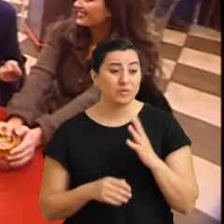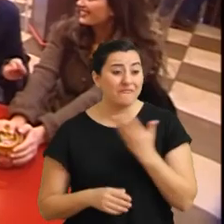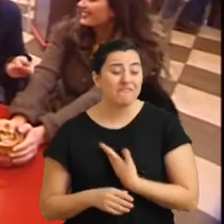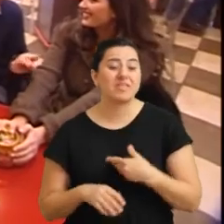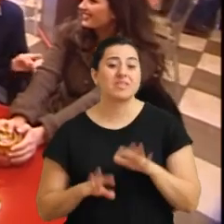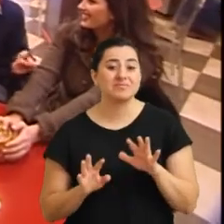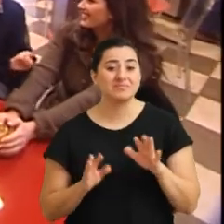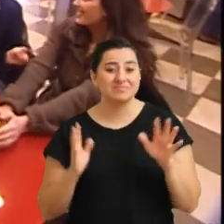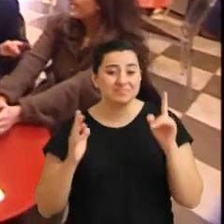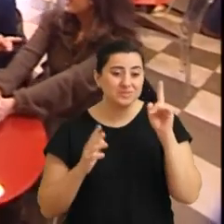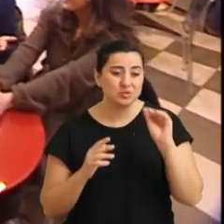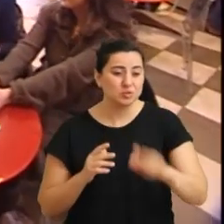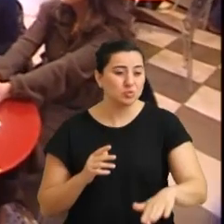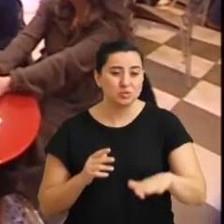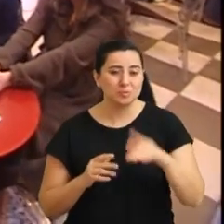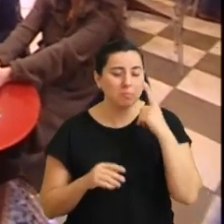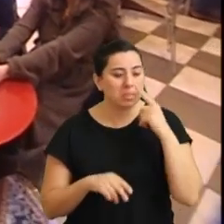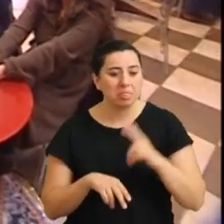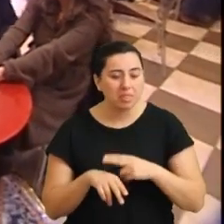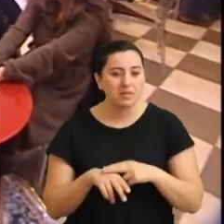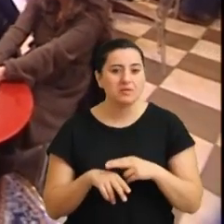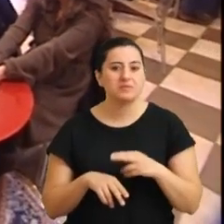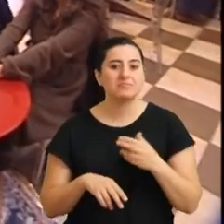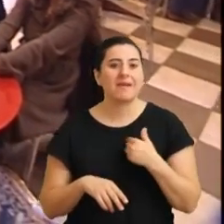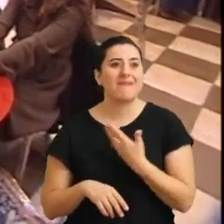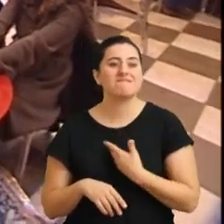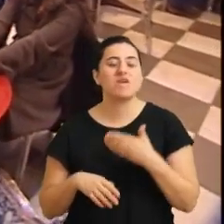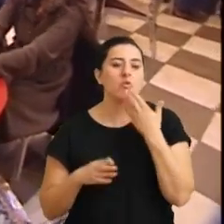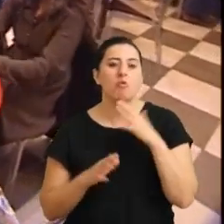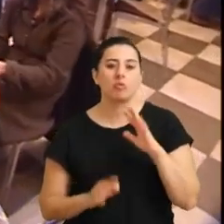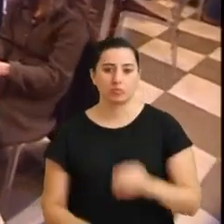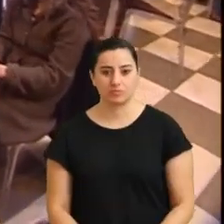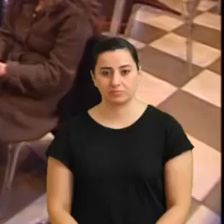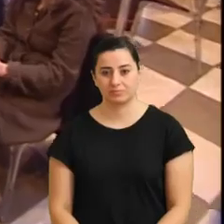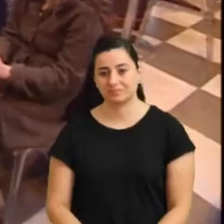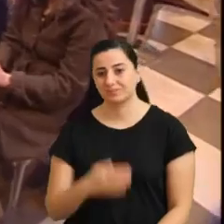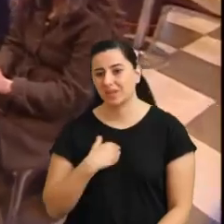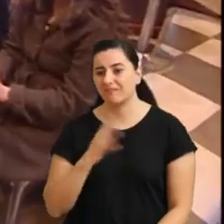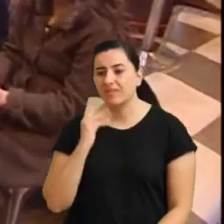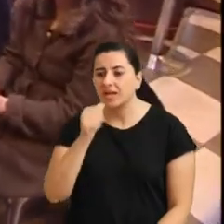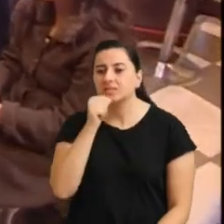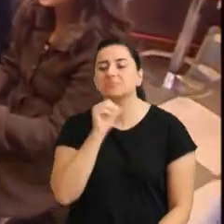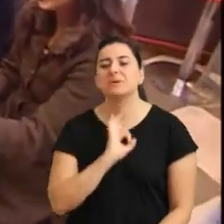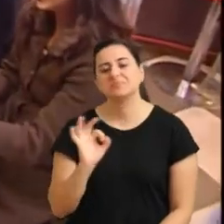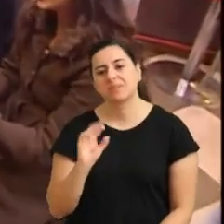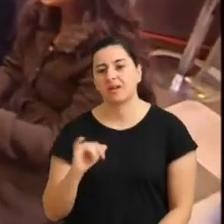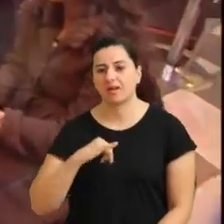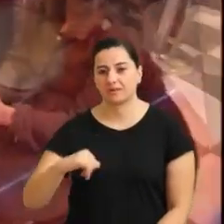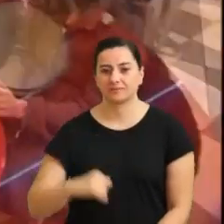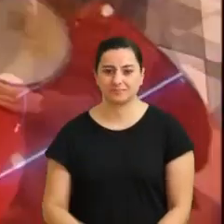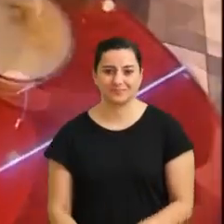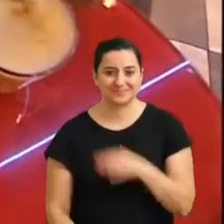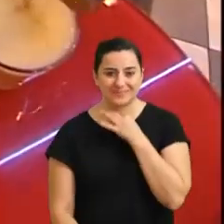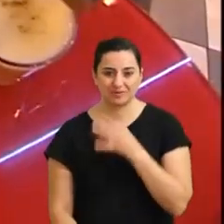doğrusu çocukken böyle sadece birkaç kez falan denemiştim. Ha. Çok iyi bir intibası yok zihnimde. Benim de çok istediğim şeyini teşekkür